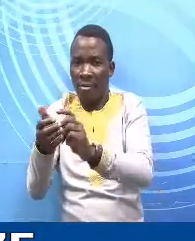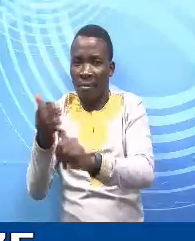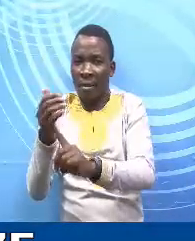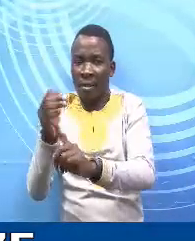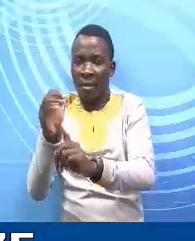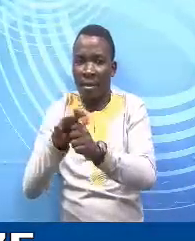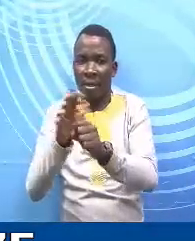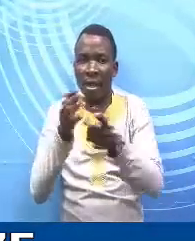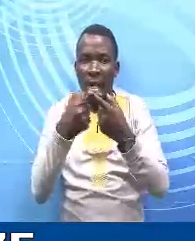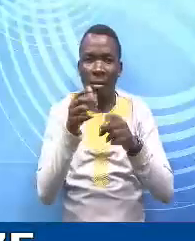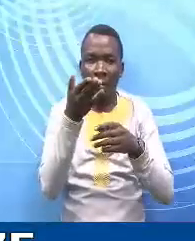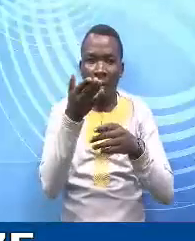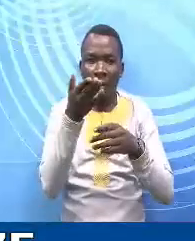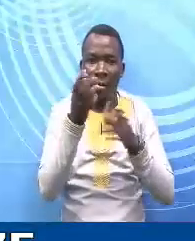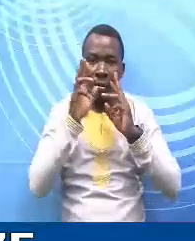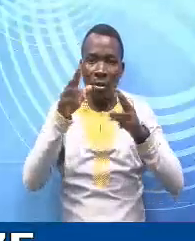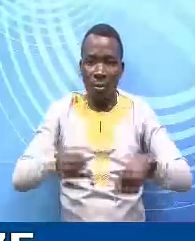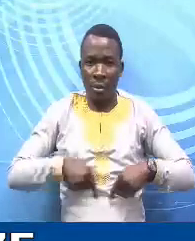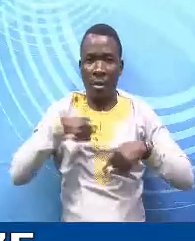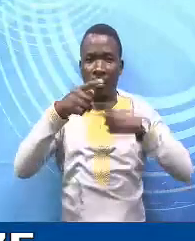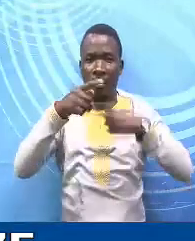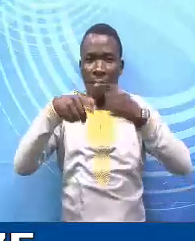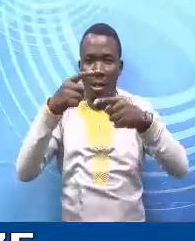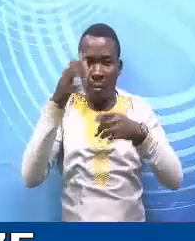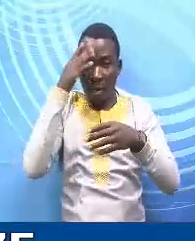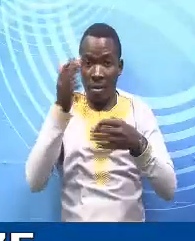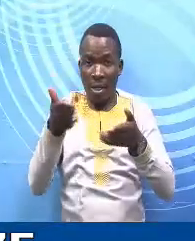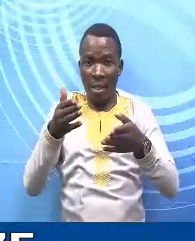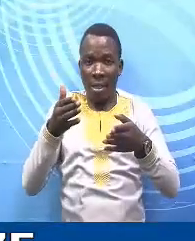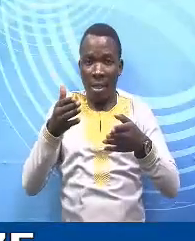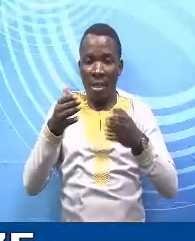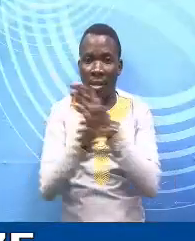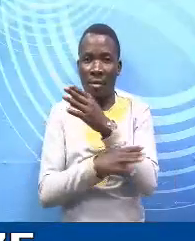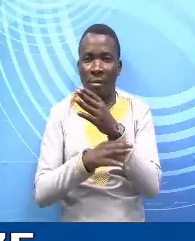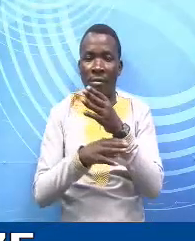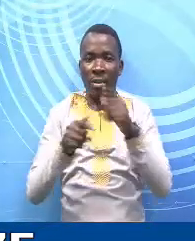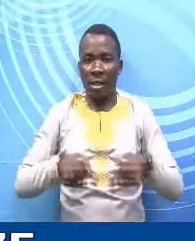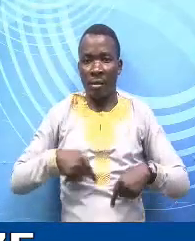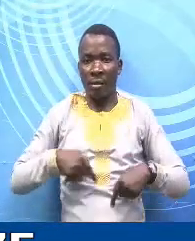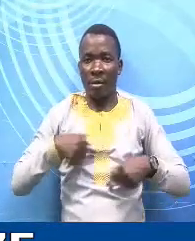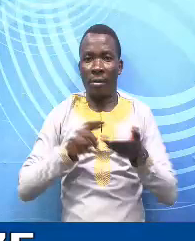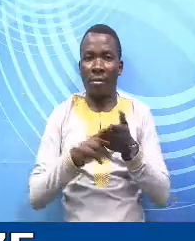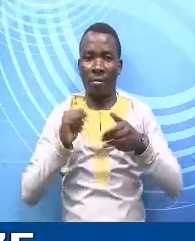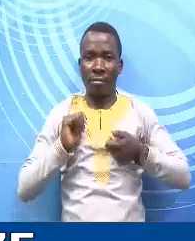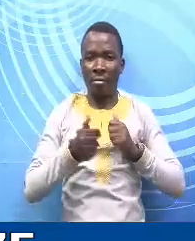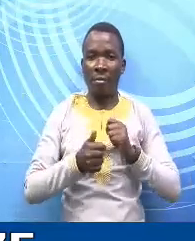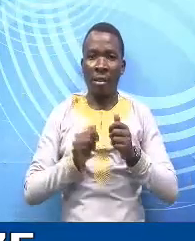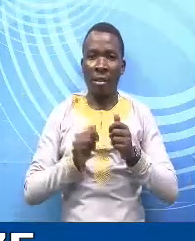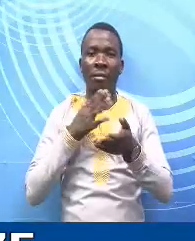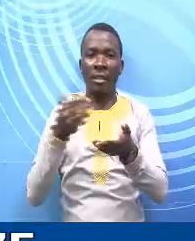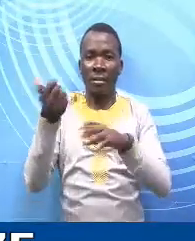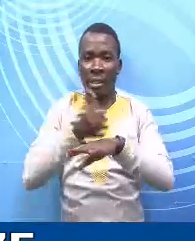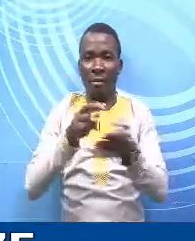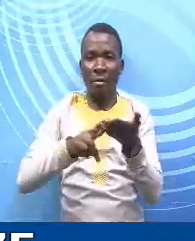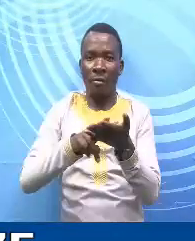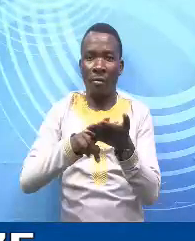ubuzima buzakomeza bitewe n'uko hari ibihugu byari bisanzwe bitunzwe n'urwego rw'ubukerarugendo byifuza kwashyirwaho passport européenne